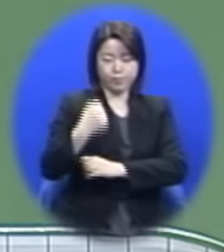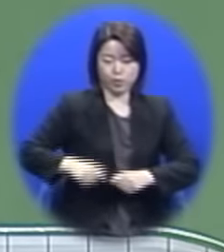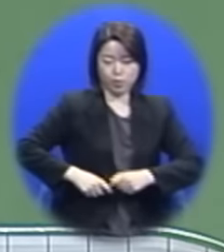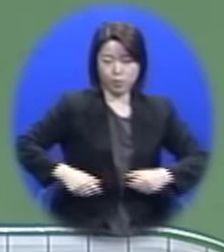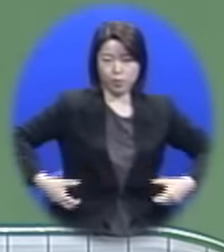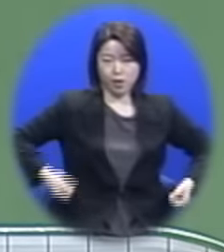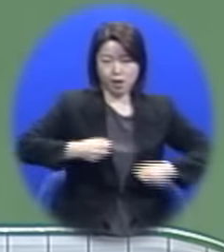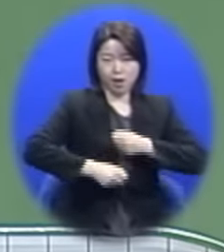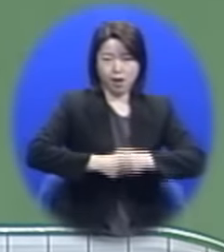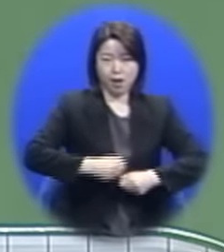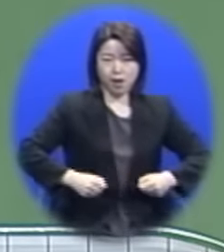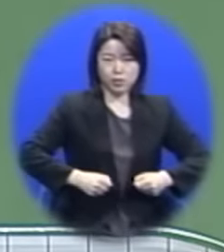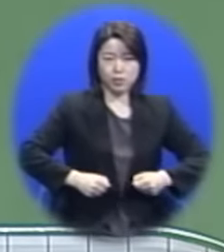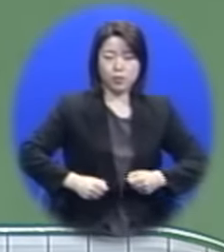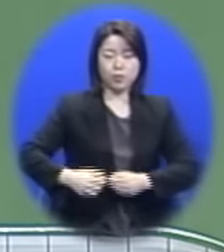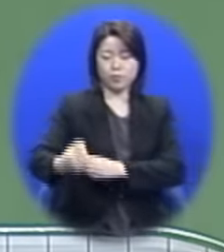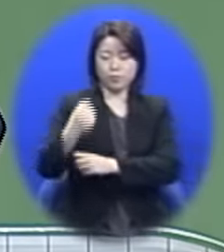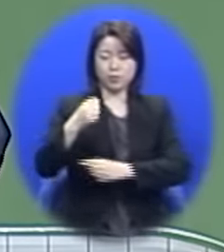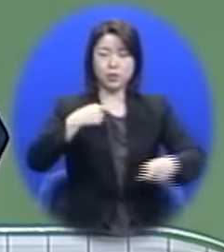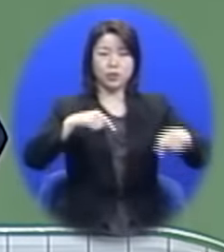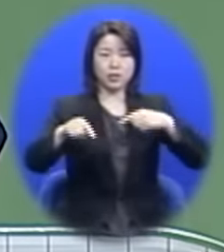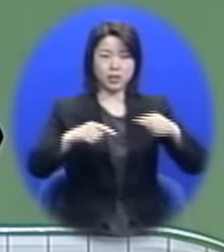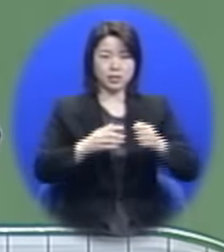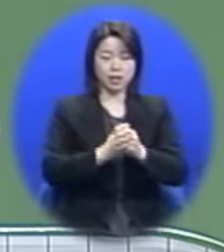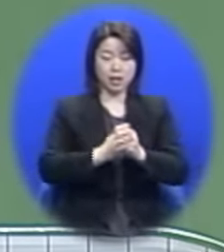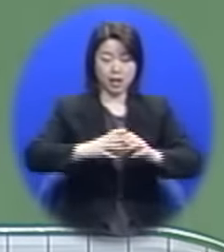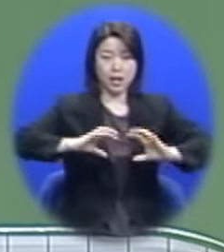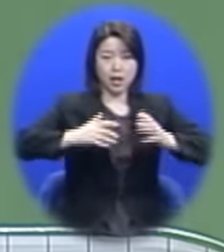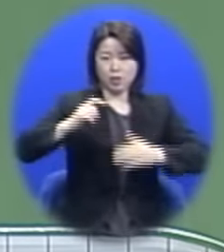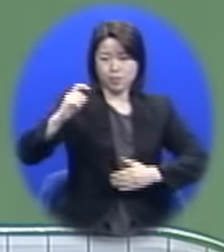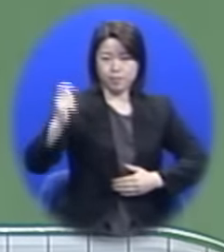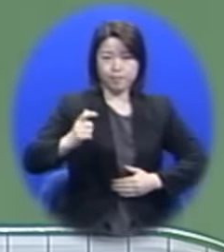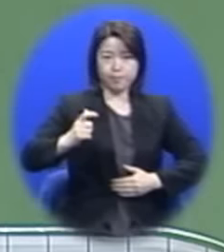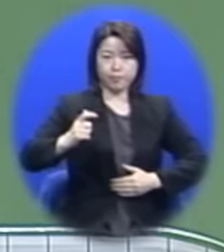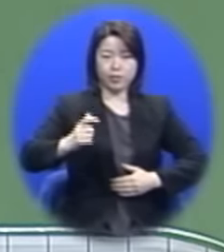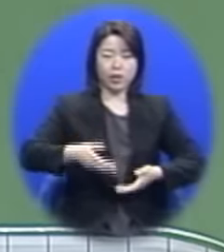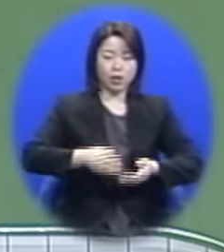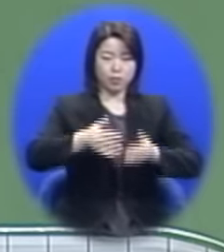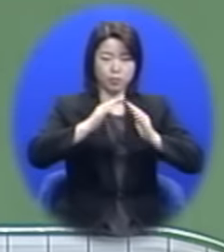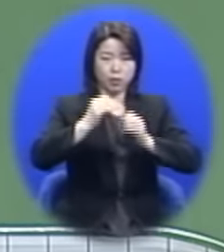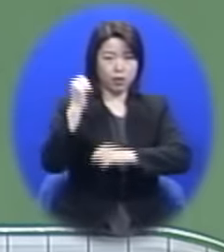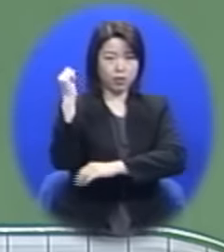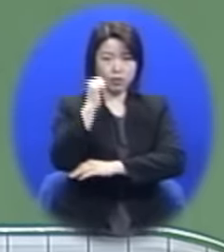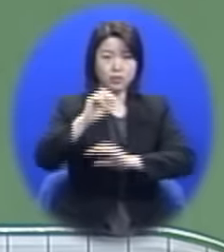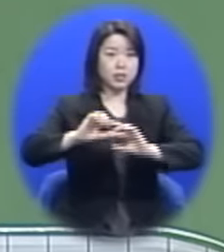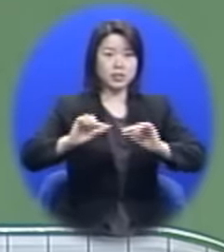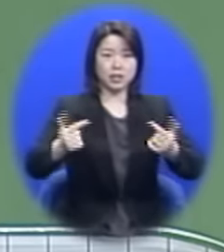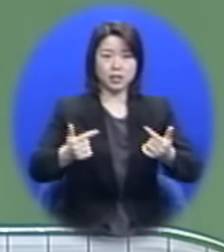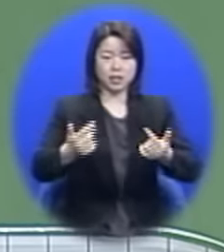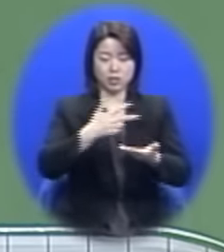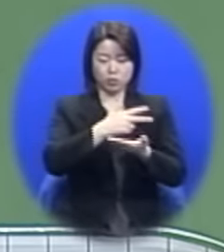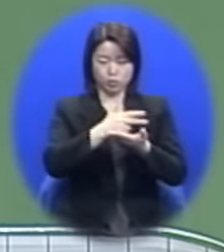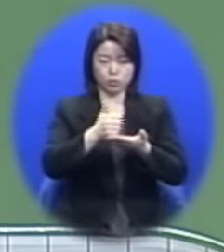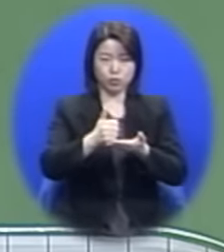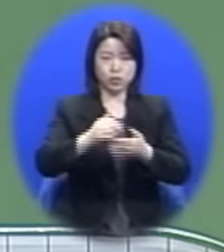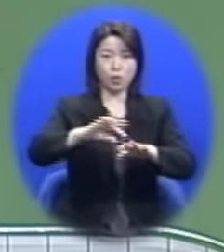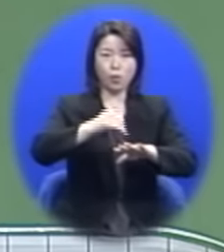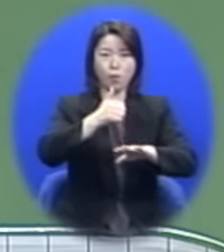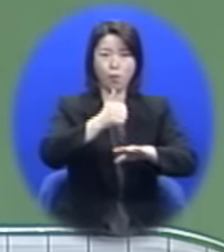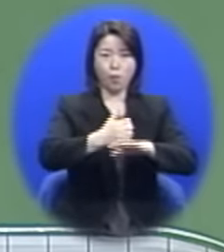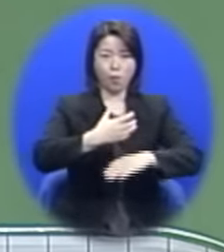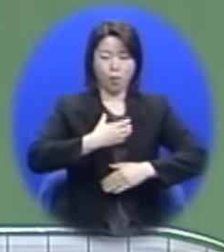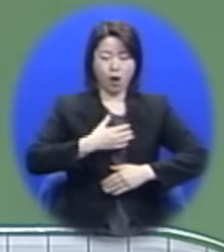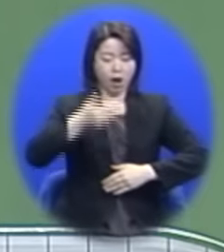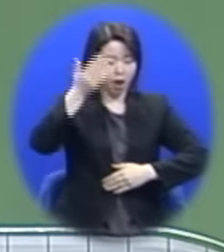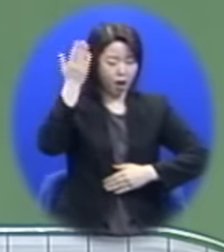띠시며 다스리신다. 그러므로 세계도 굳건히 서서 흔들리지 아니한다. 주님의 왕위는 예로부터